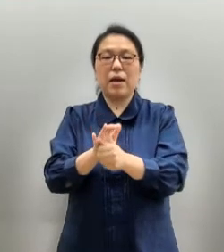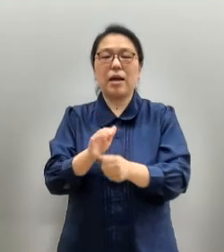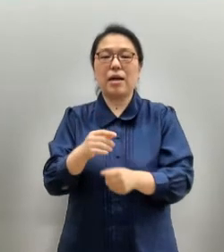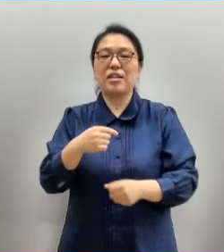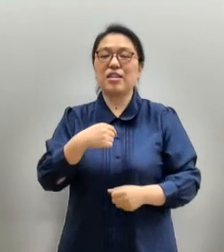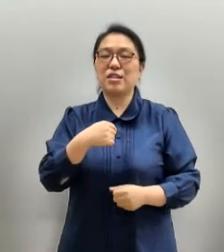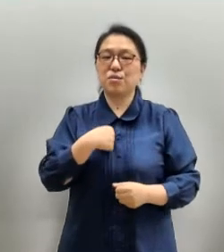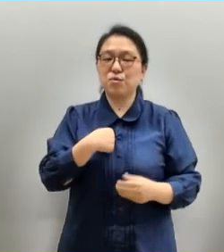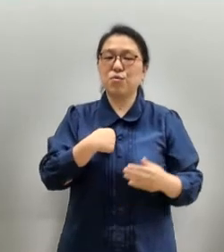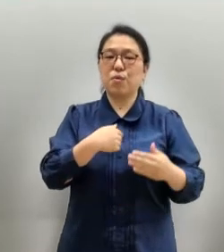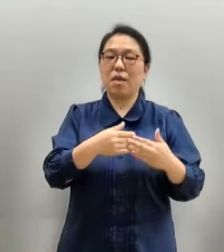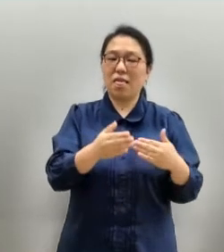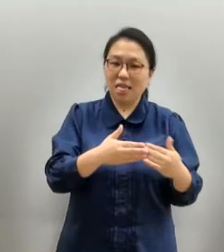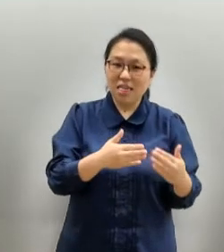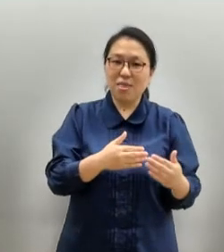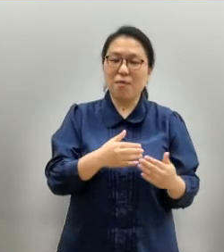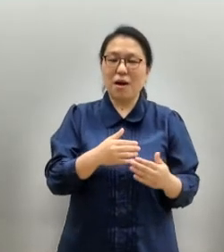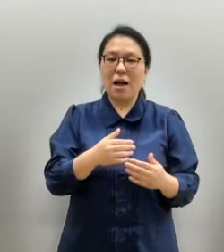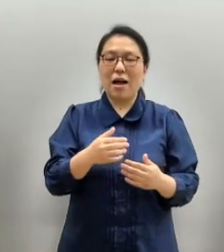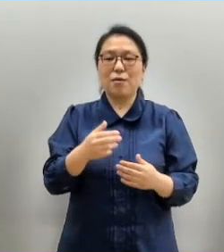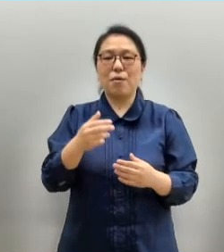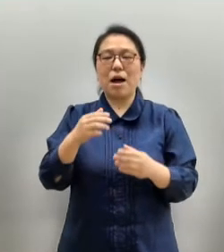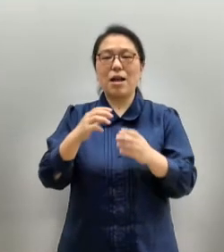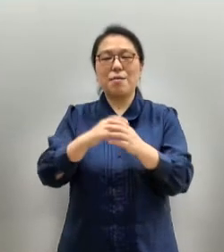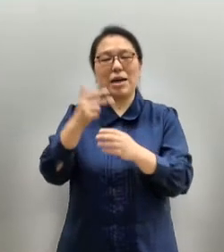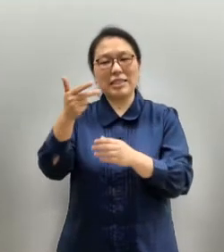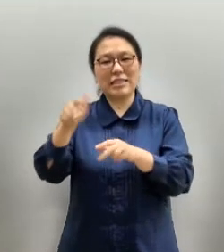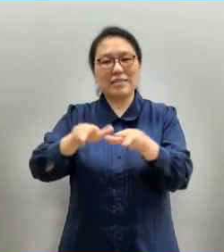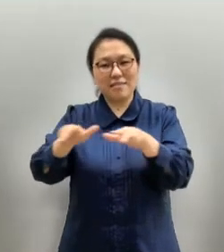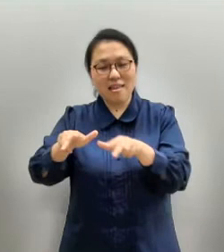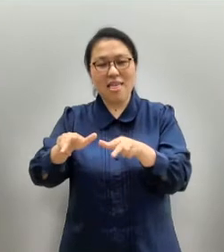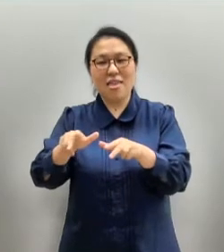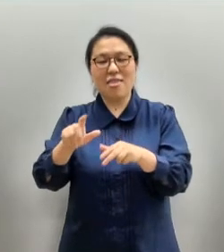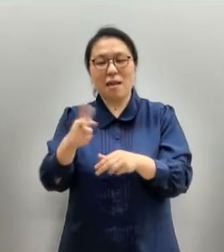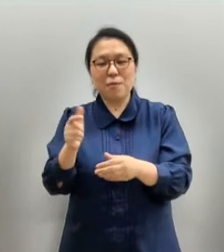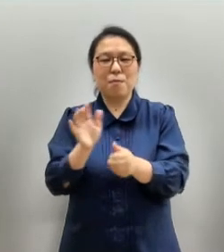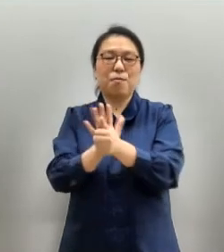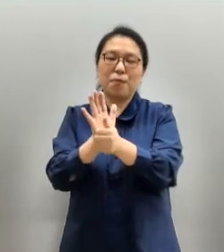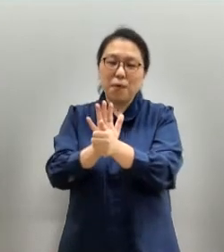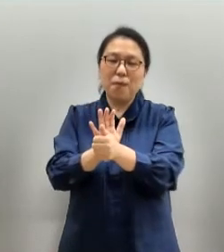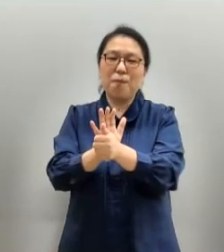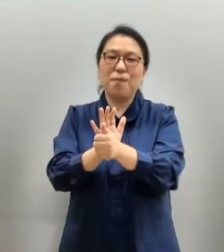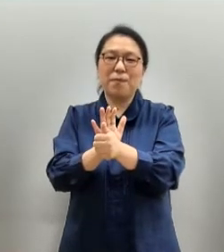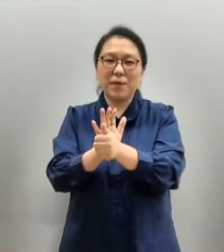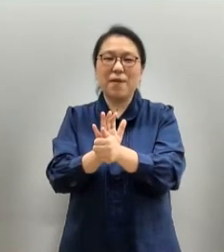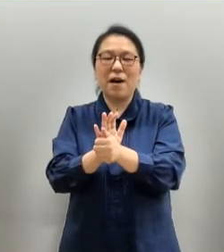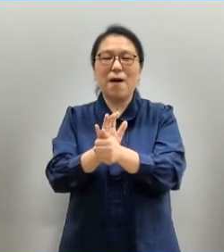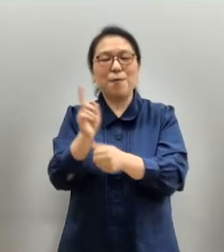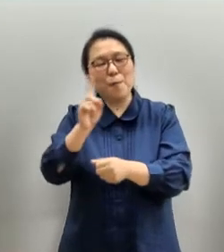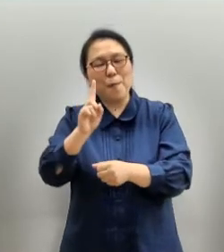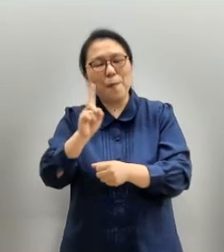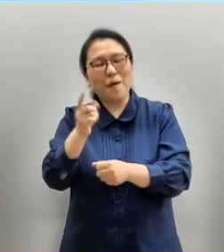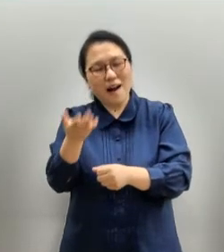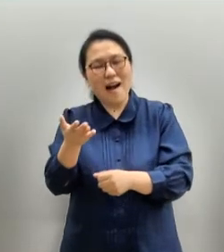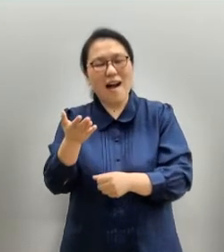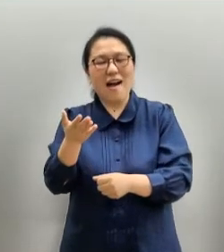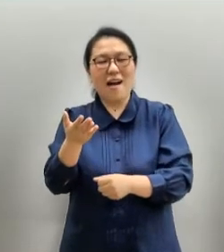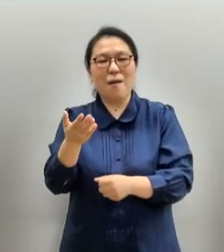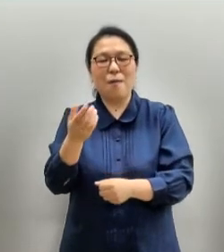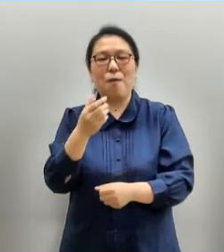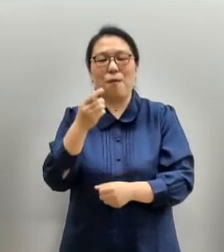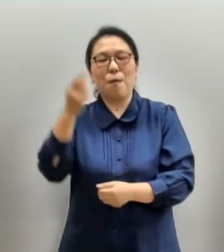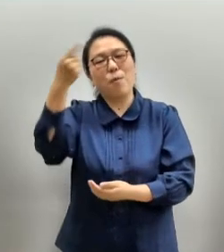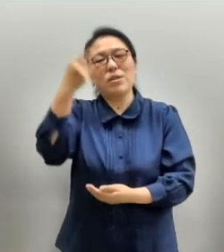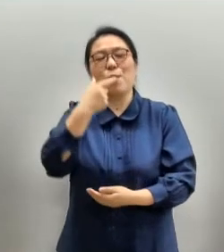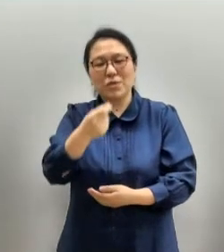々の暮らしだったり、その姿勢の発展だというところに生かしてきて、一言、方法。